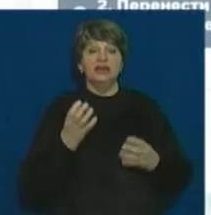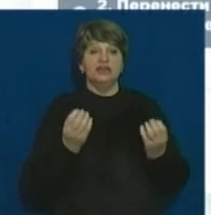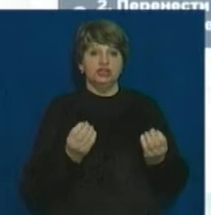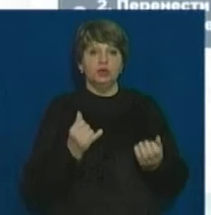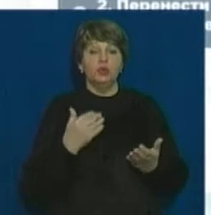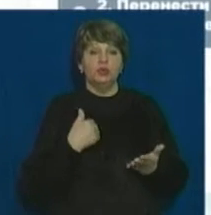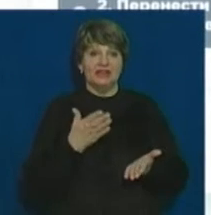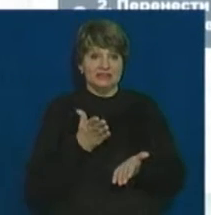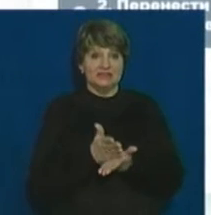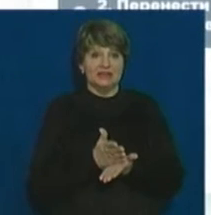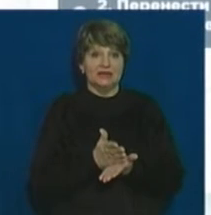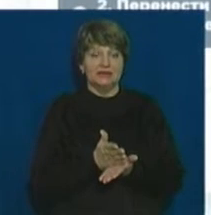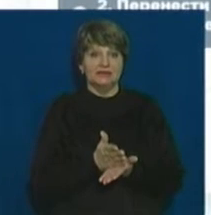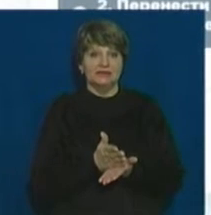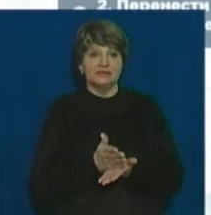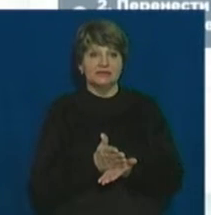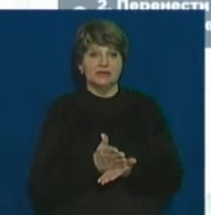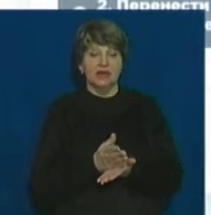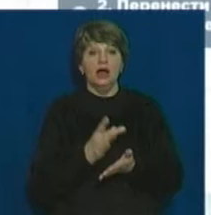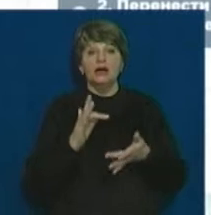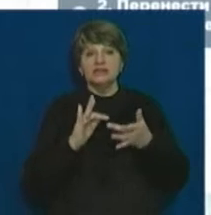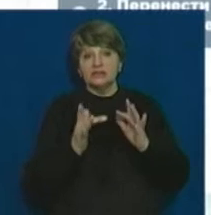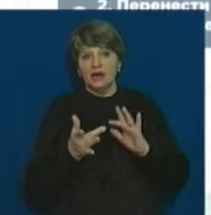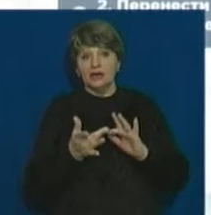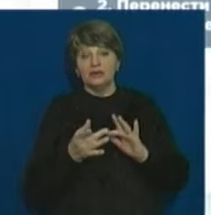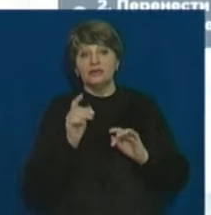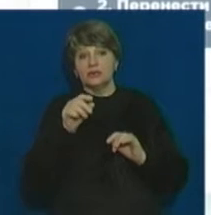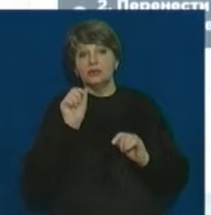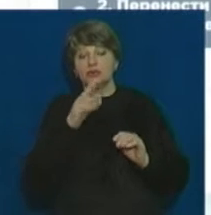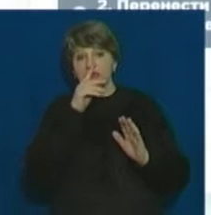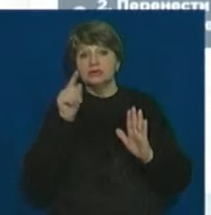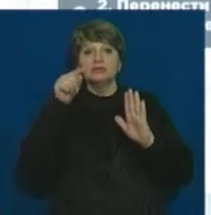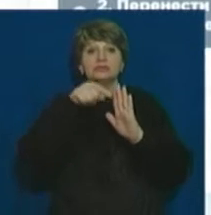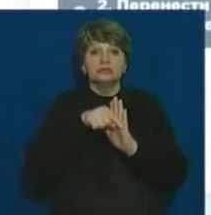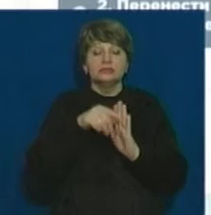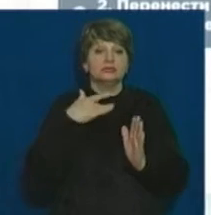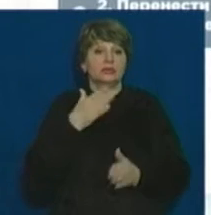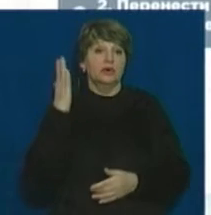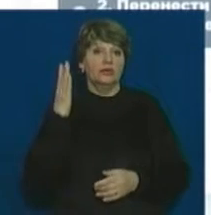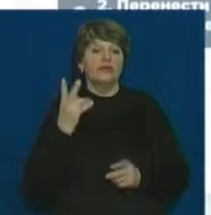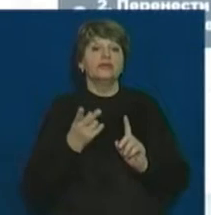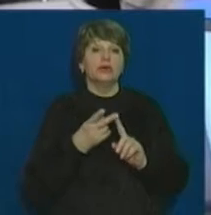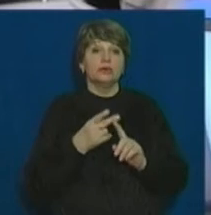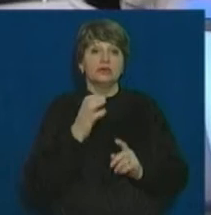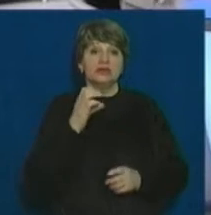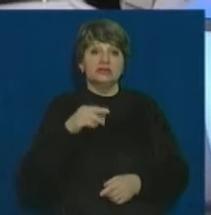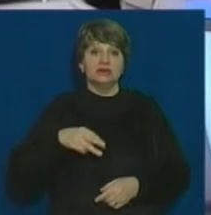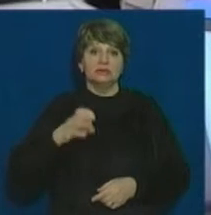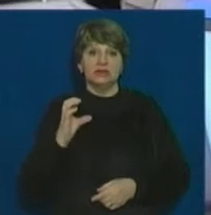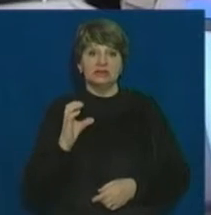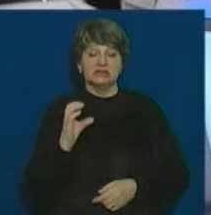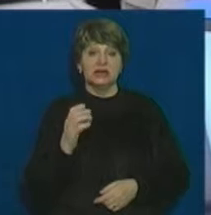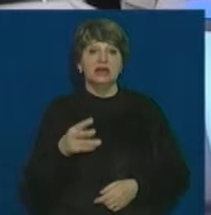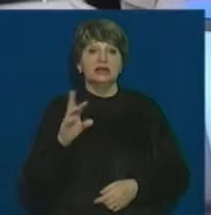є варіант, тобто по посилці просто можна зайти і проголосувати. Другий варіант – це СМС. Це більш для